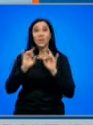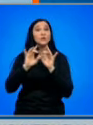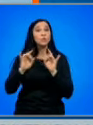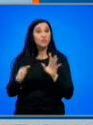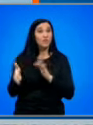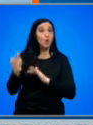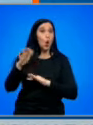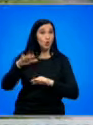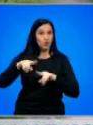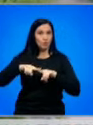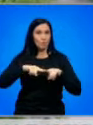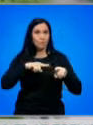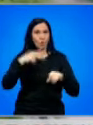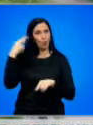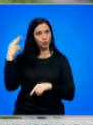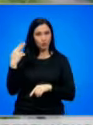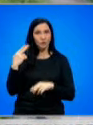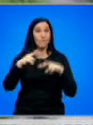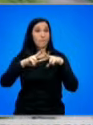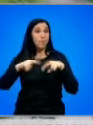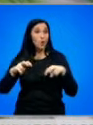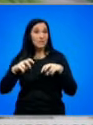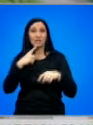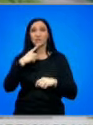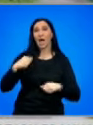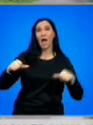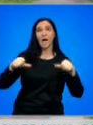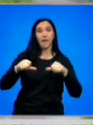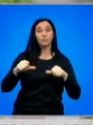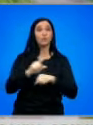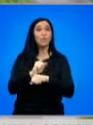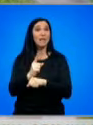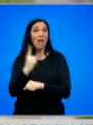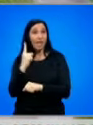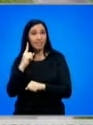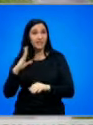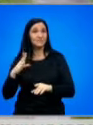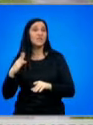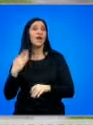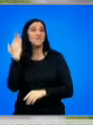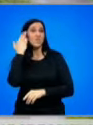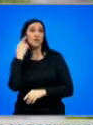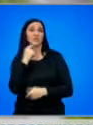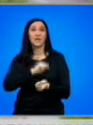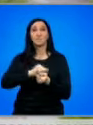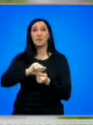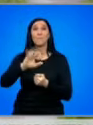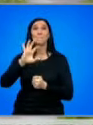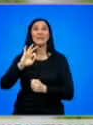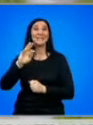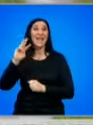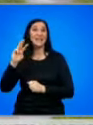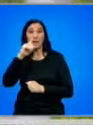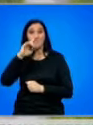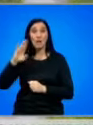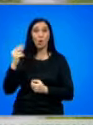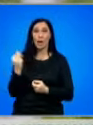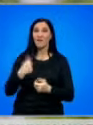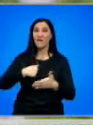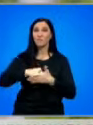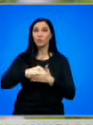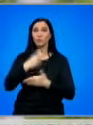Съобщават още от прокуратурата. По разследването за Хемус до момента единственият обвиняем за изпирането на 53 милиона лева е футболният